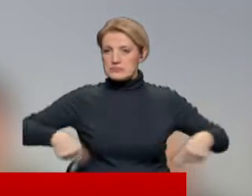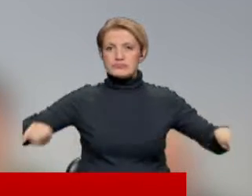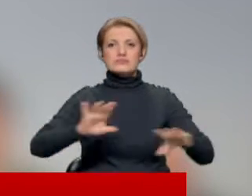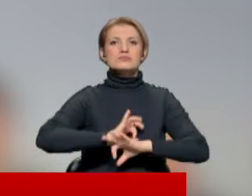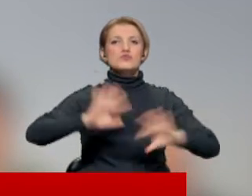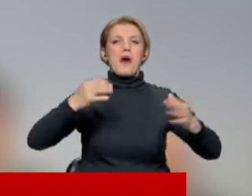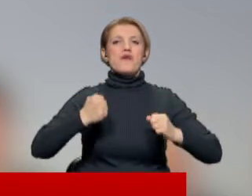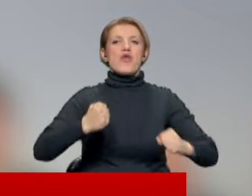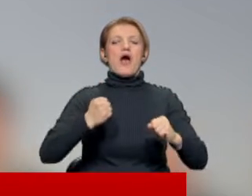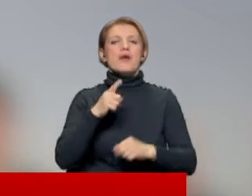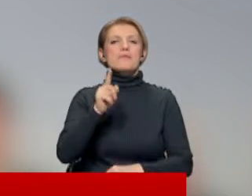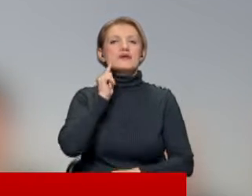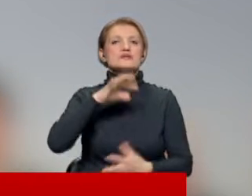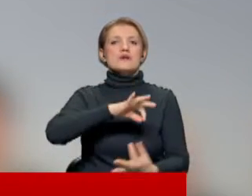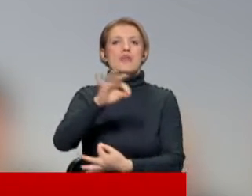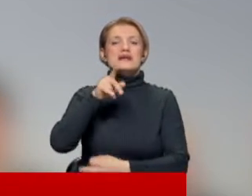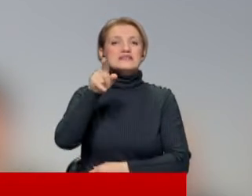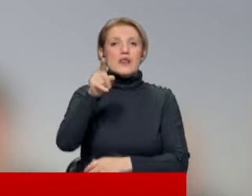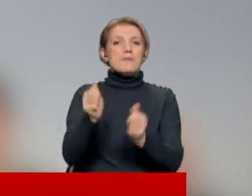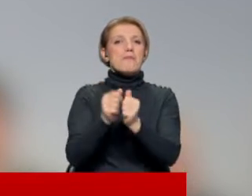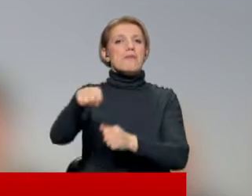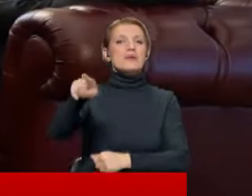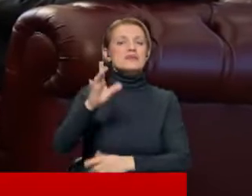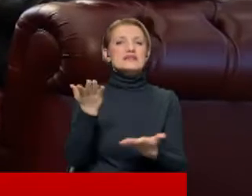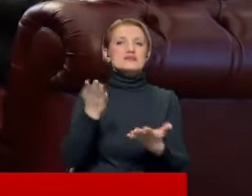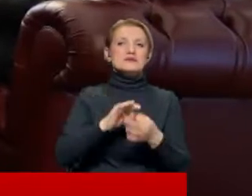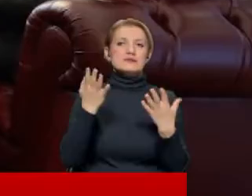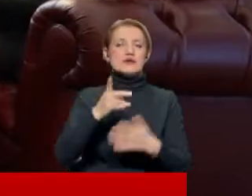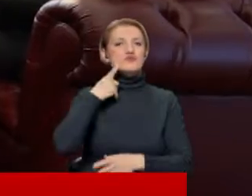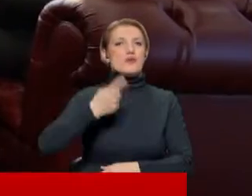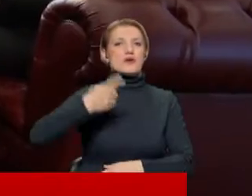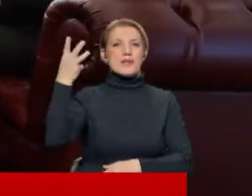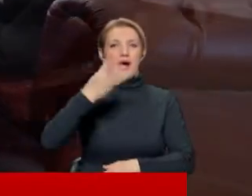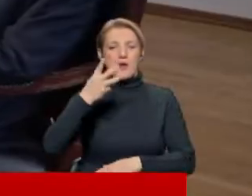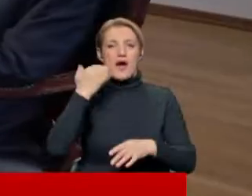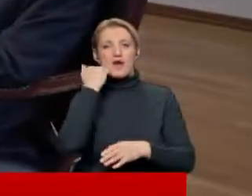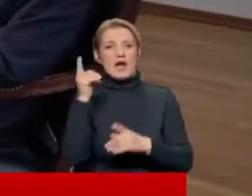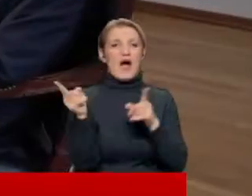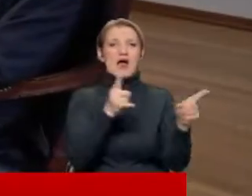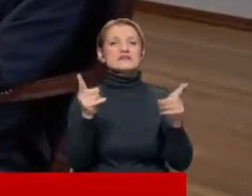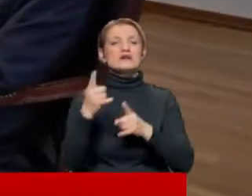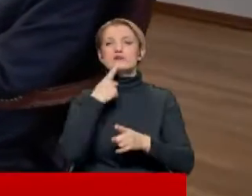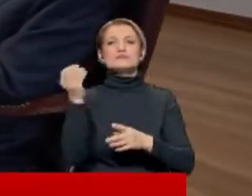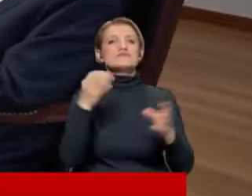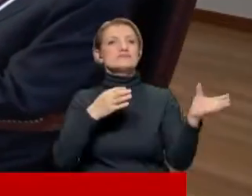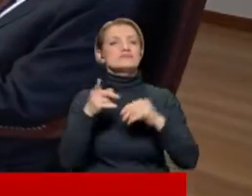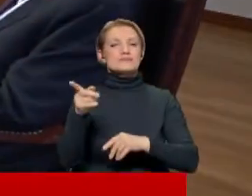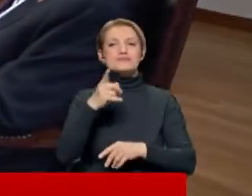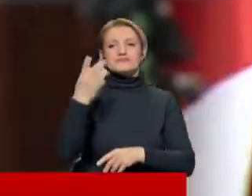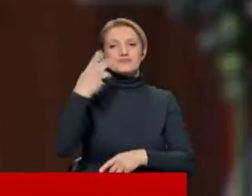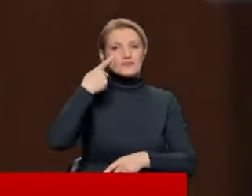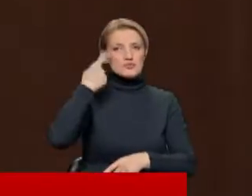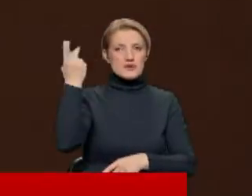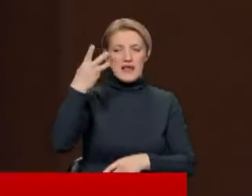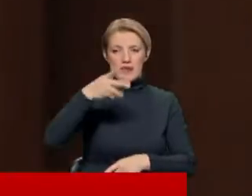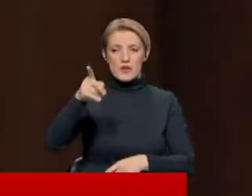fevkalade sağlam, liyakat tavan. Ya senin yanındakiler nasıl? Cumhurbaşkanı Erdoğan'la Akşener arasındaki söz düellosu. Erdoğan,